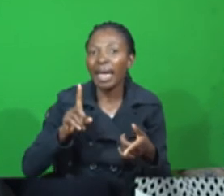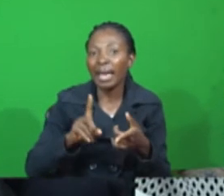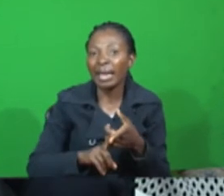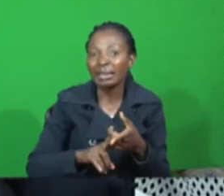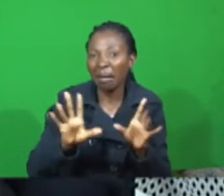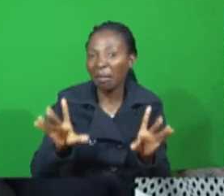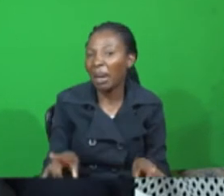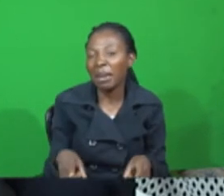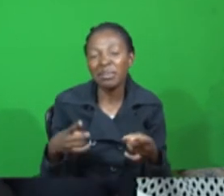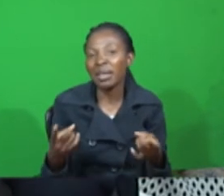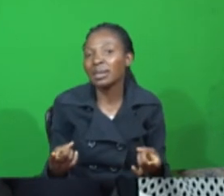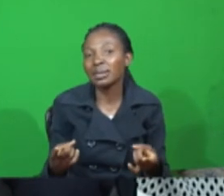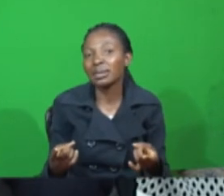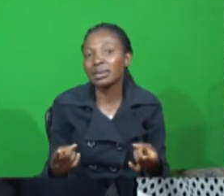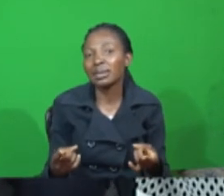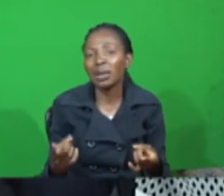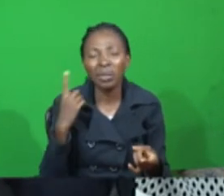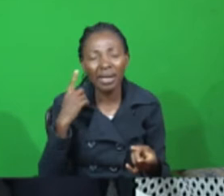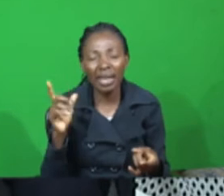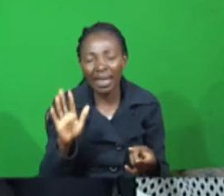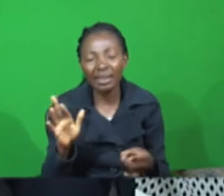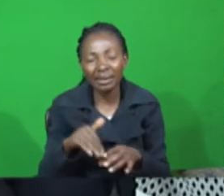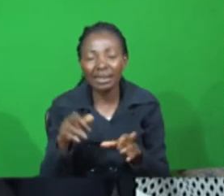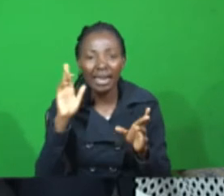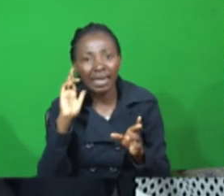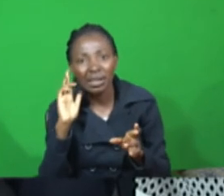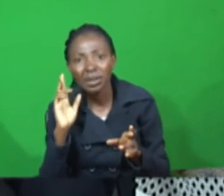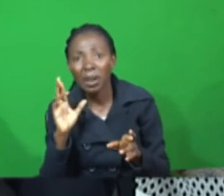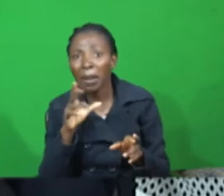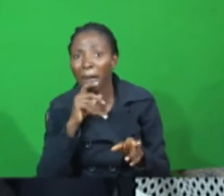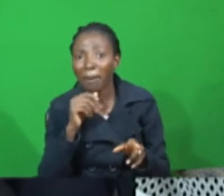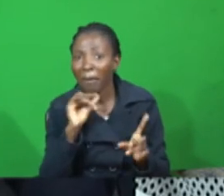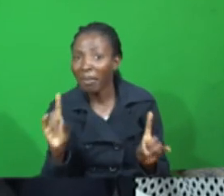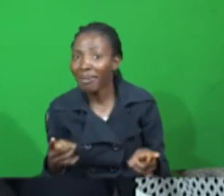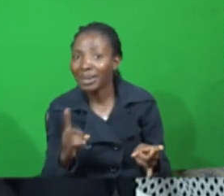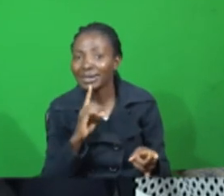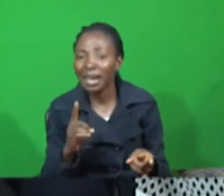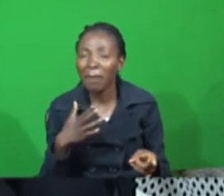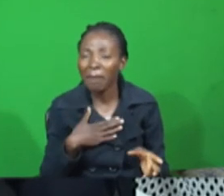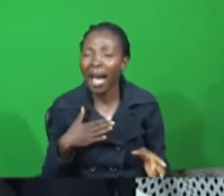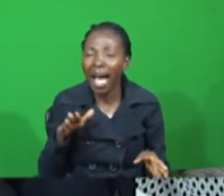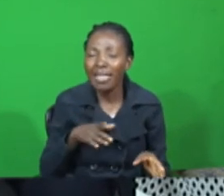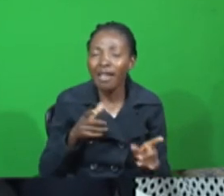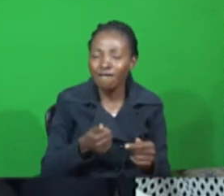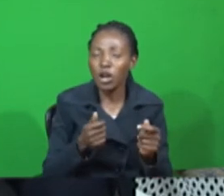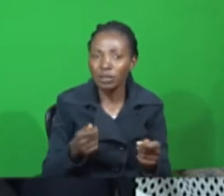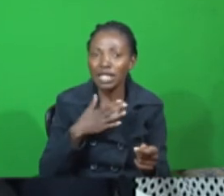nemukomana webasa chaiyo inombobuda kabuba redio vakomana webasa vachiti hanzi amai vari kundimanikidza kuti